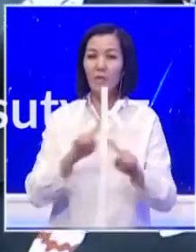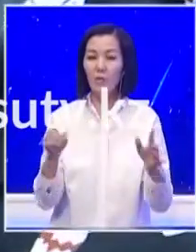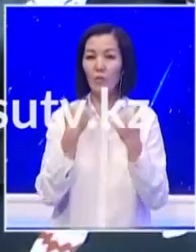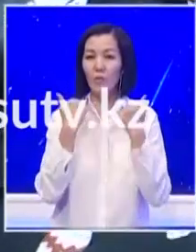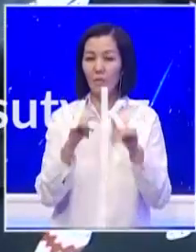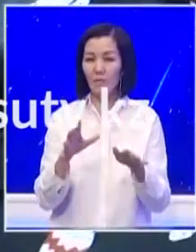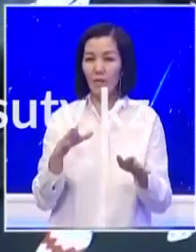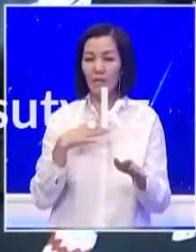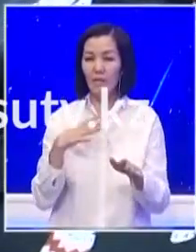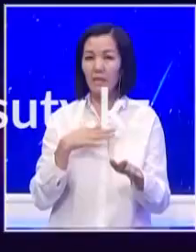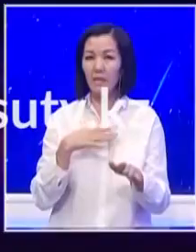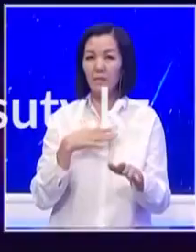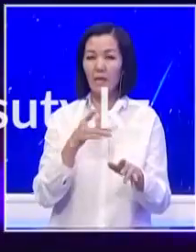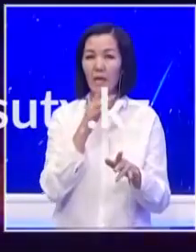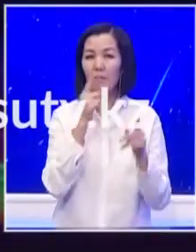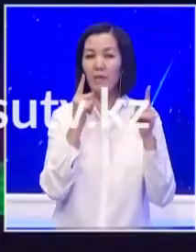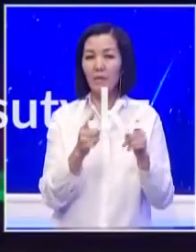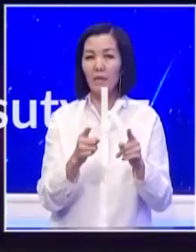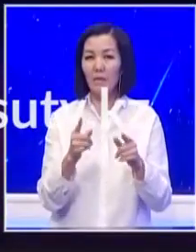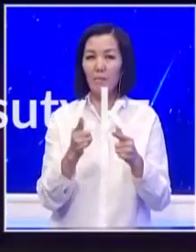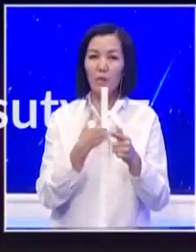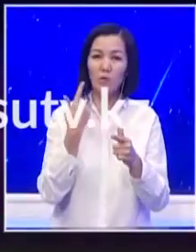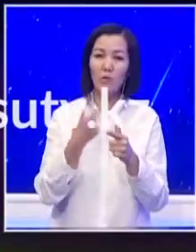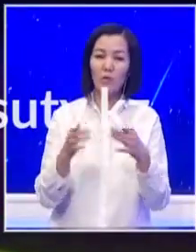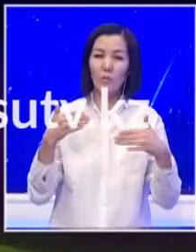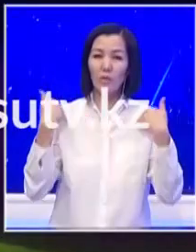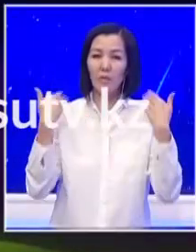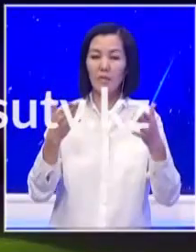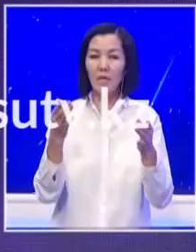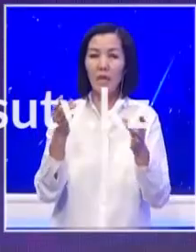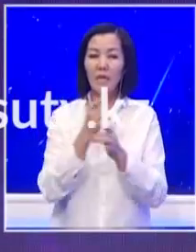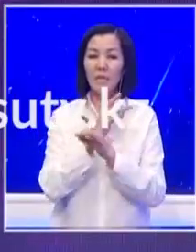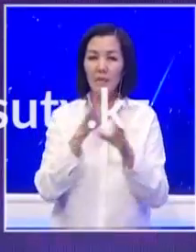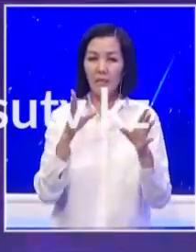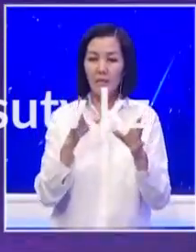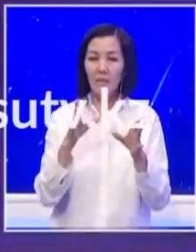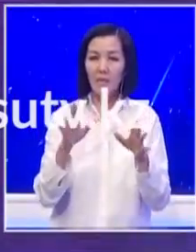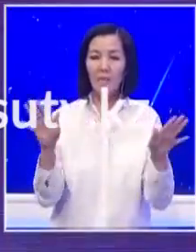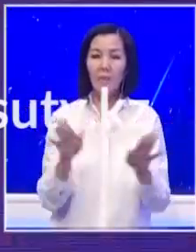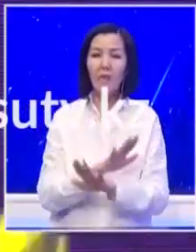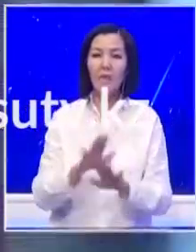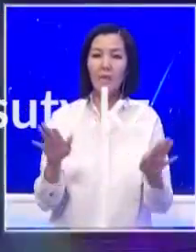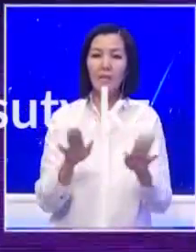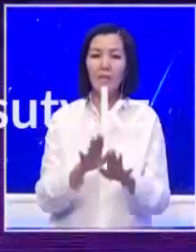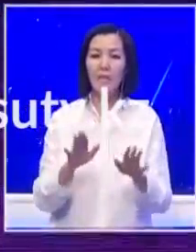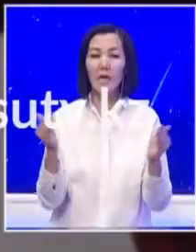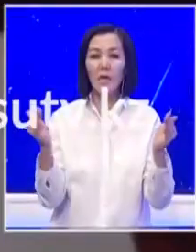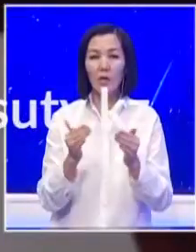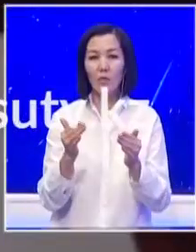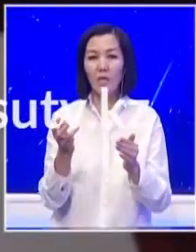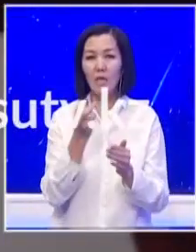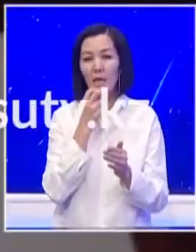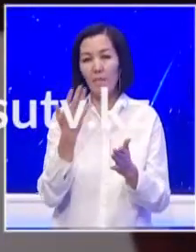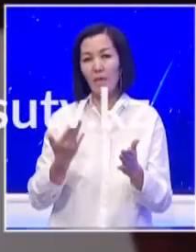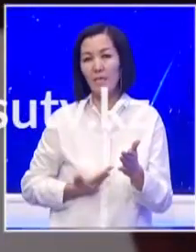множество частей, в перерывах между которыми публике представляли знаменитые песни прошлых десятилетий и короткие комедийные пьесы, что